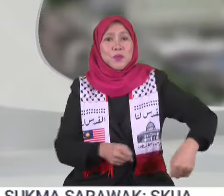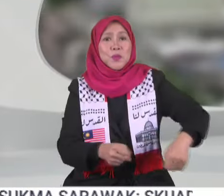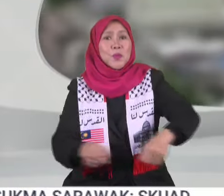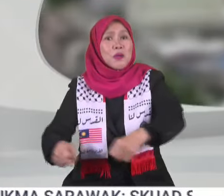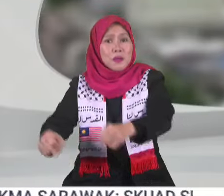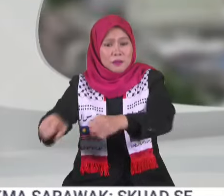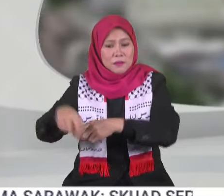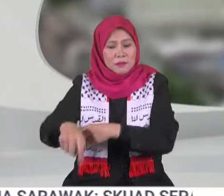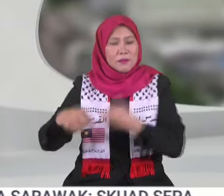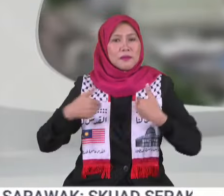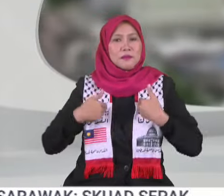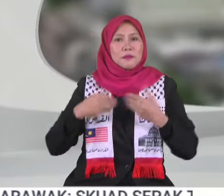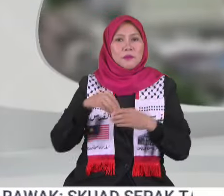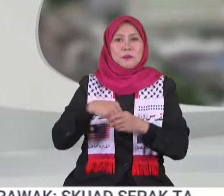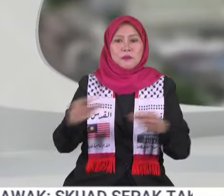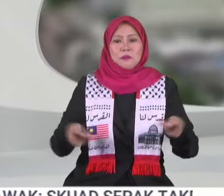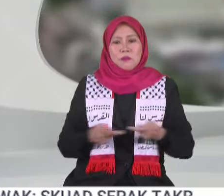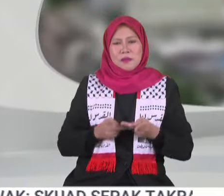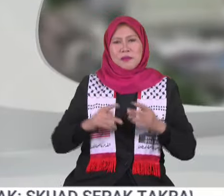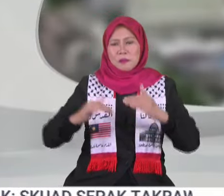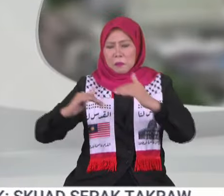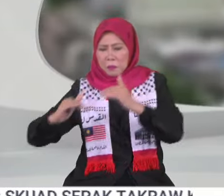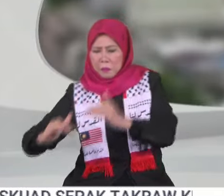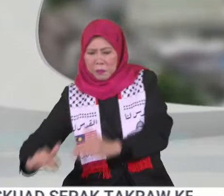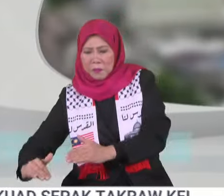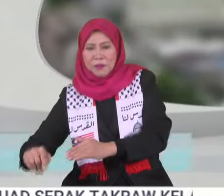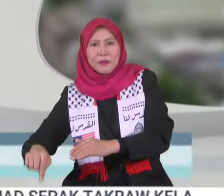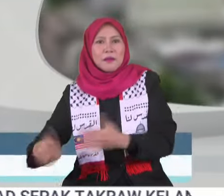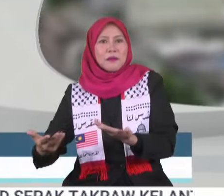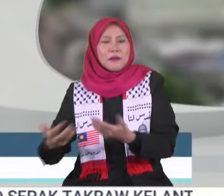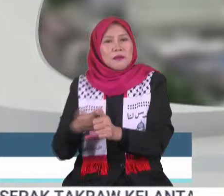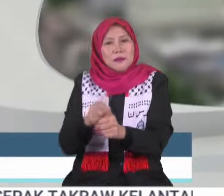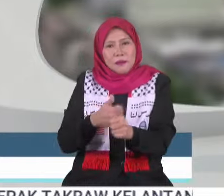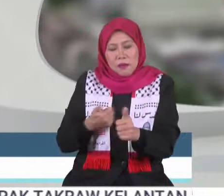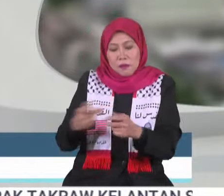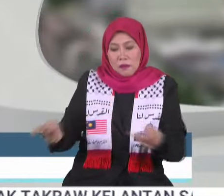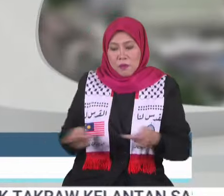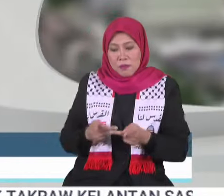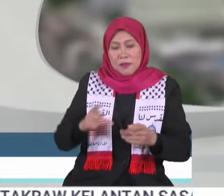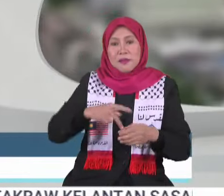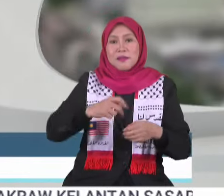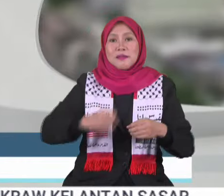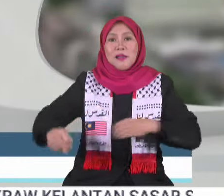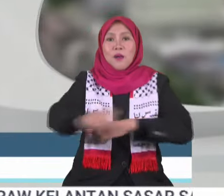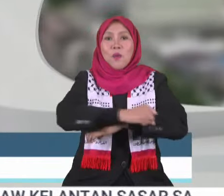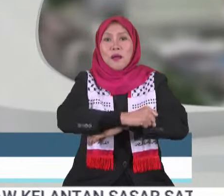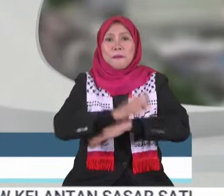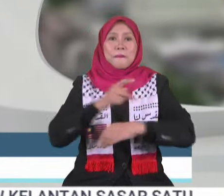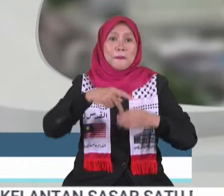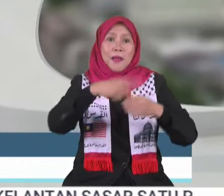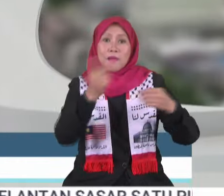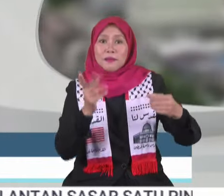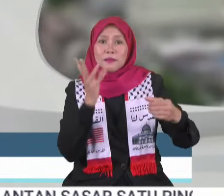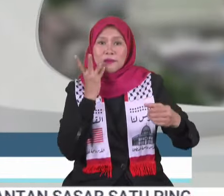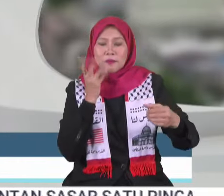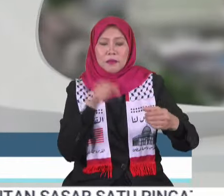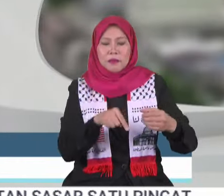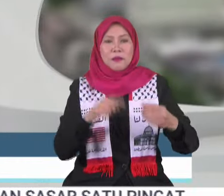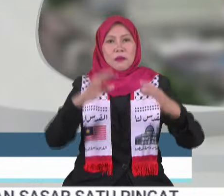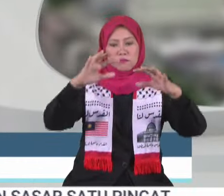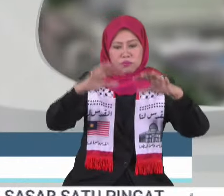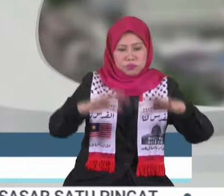lain yang berada di kawasan rendah. Ia bagi mengelak kawasan sawah padi ditenggelami air,